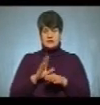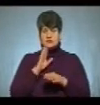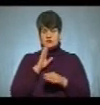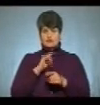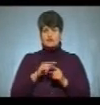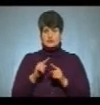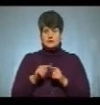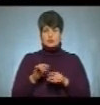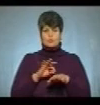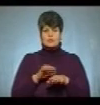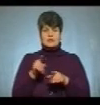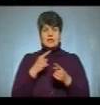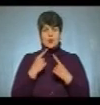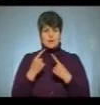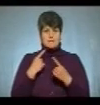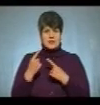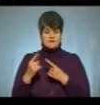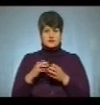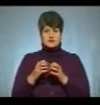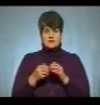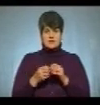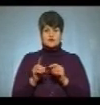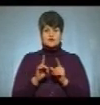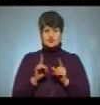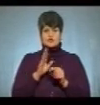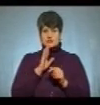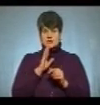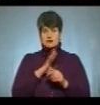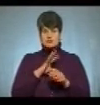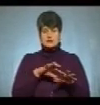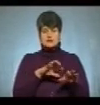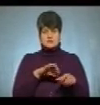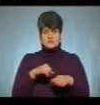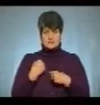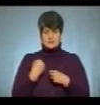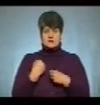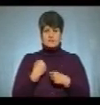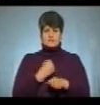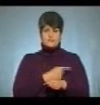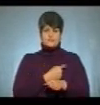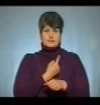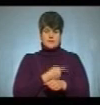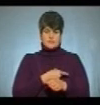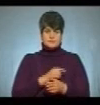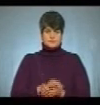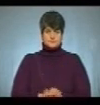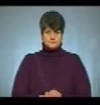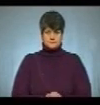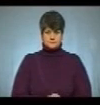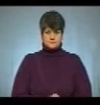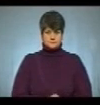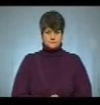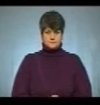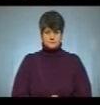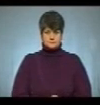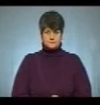і провела з нею бесіду, в результаті чого жінка була госпіталізована в психіатричну лікарню. Соломія Струс, Юрій